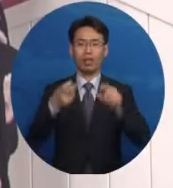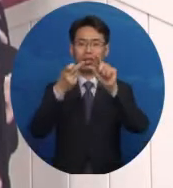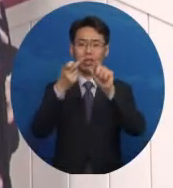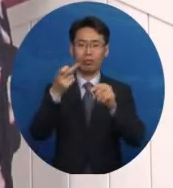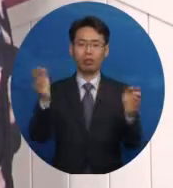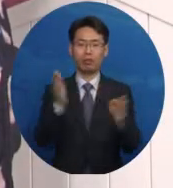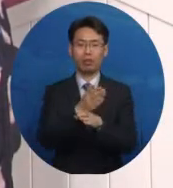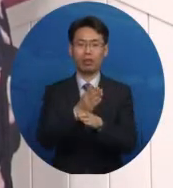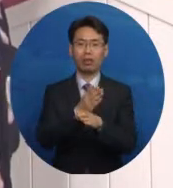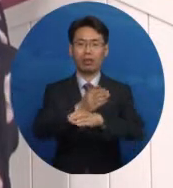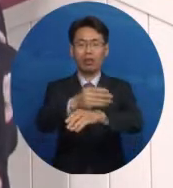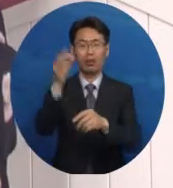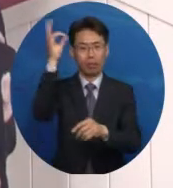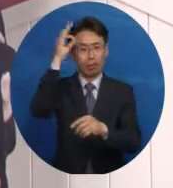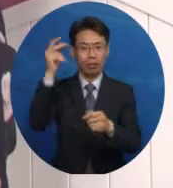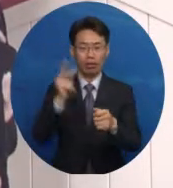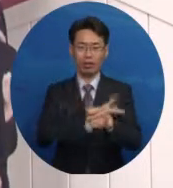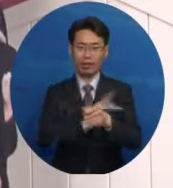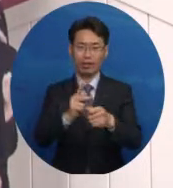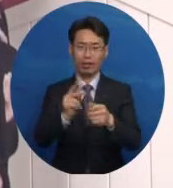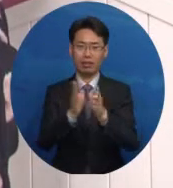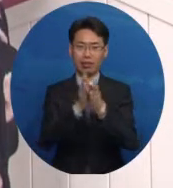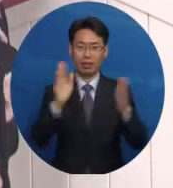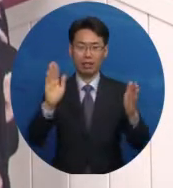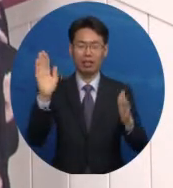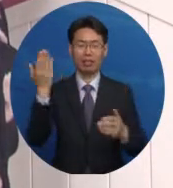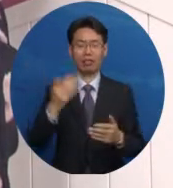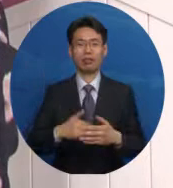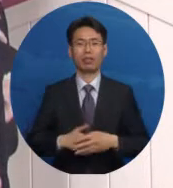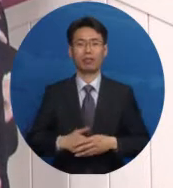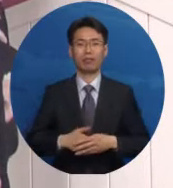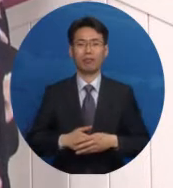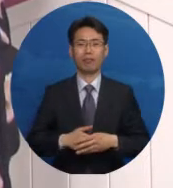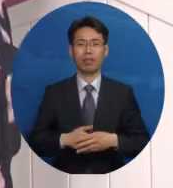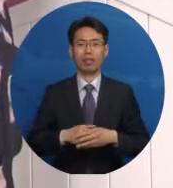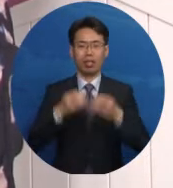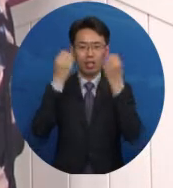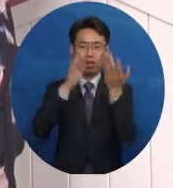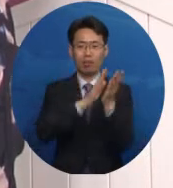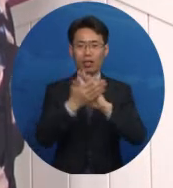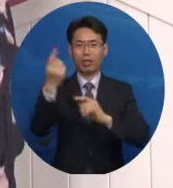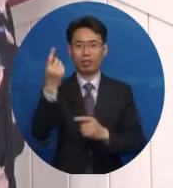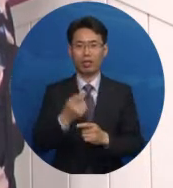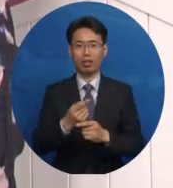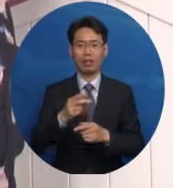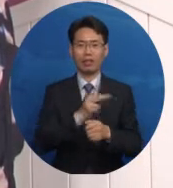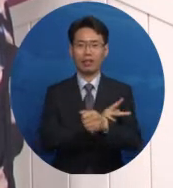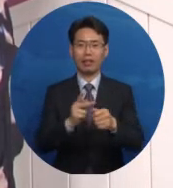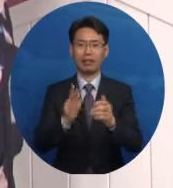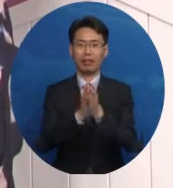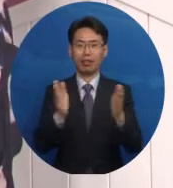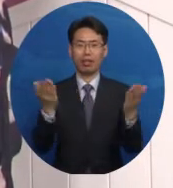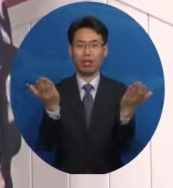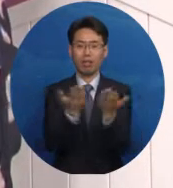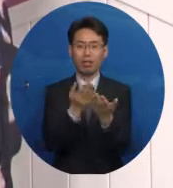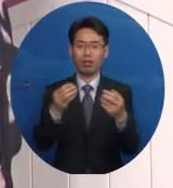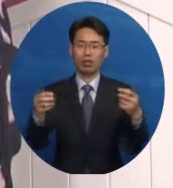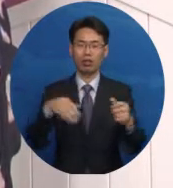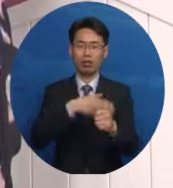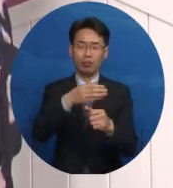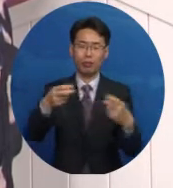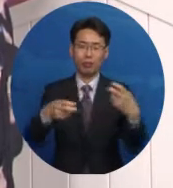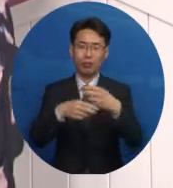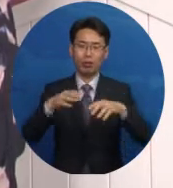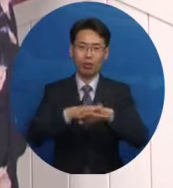오는 12월이면 드디어 포항에도 KTX 시대가 열립니다. 이 포항의 새로운 변화를 가져올 KTX 개통에 맞춰